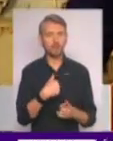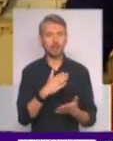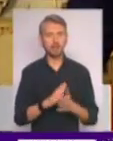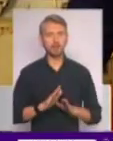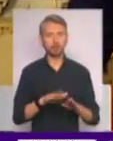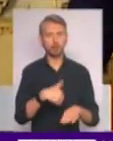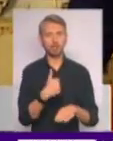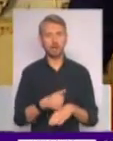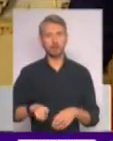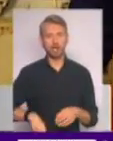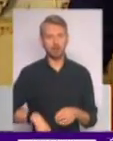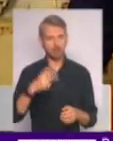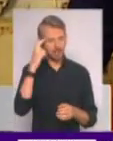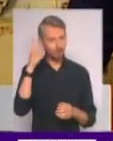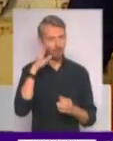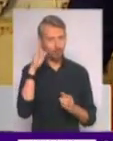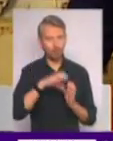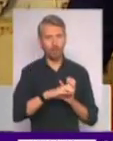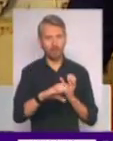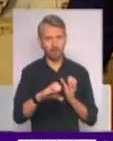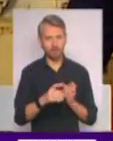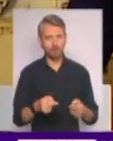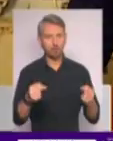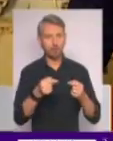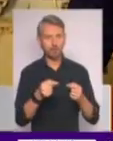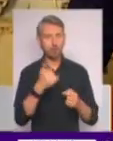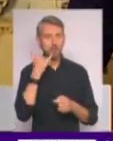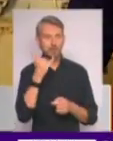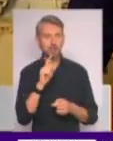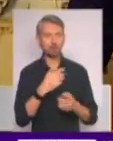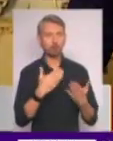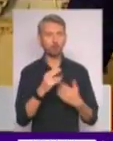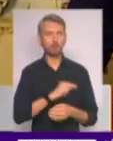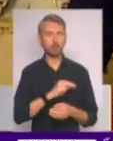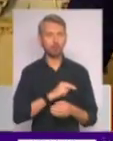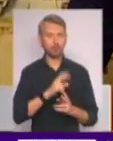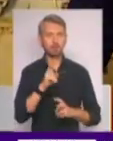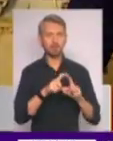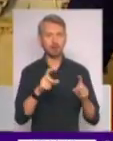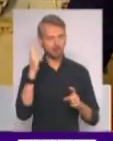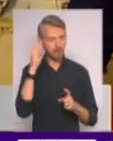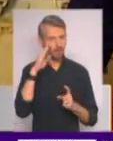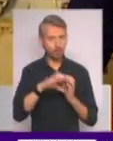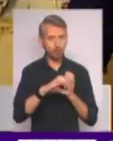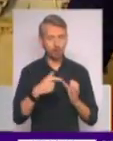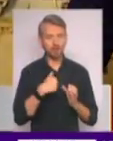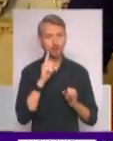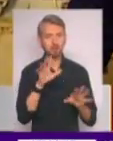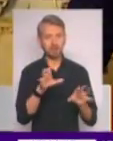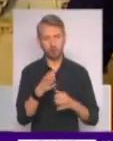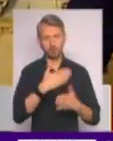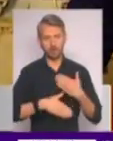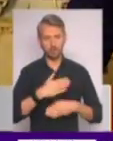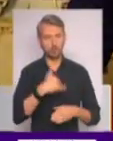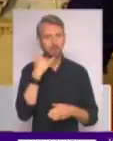заступником генерального директора «Київводоканал». Відповідно, дзвінки, що стосуються роботи підприємства «Київводоканал», я сприймаю з радістю. Дзвінки,